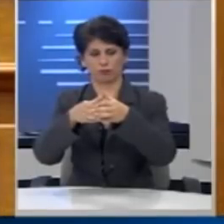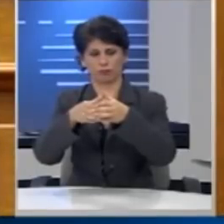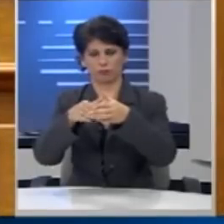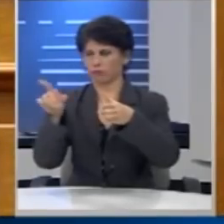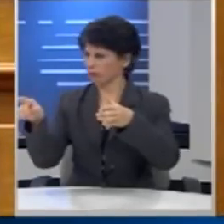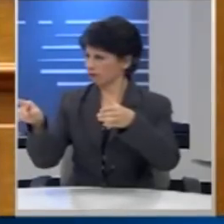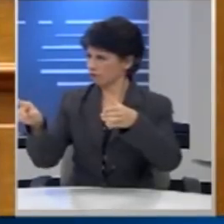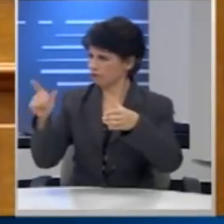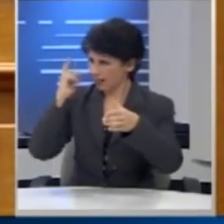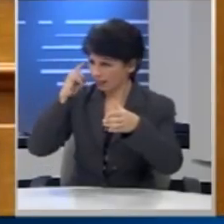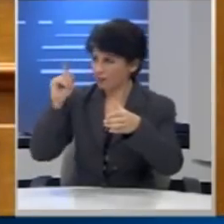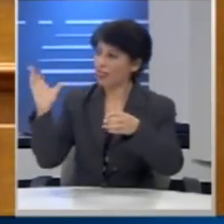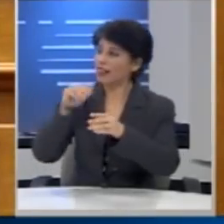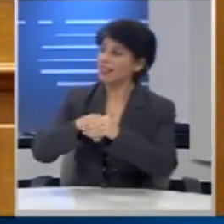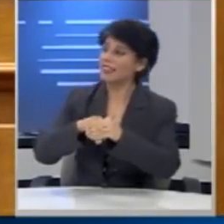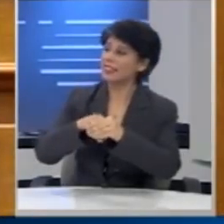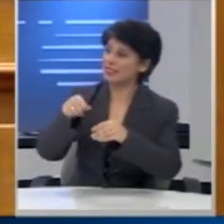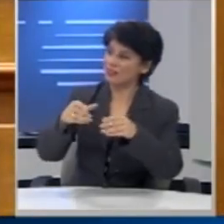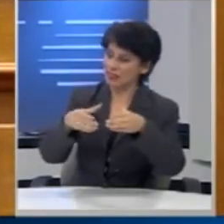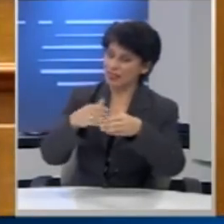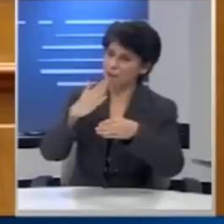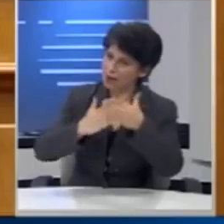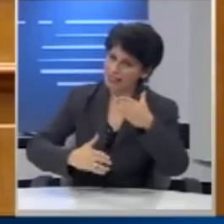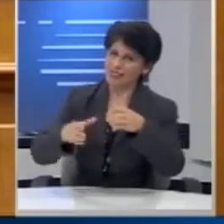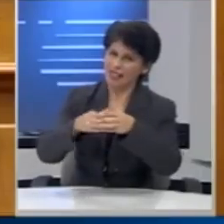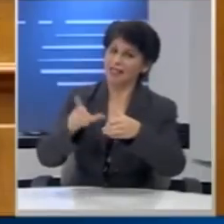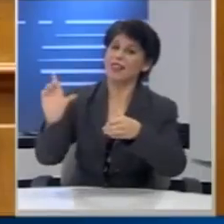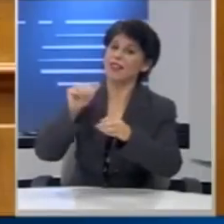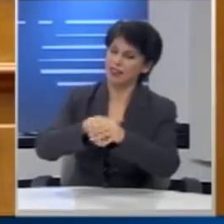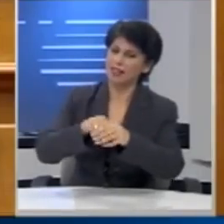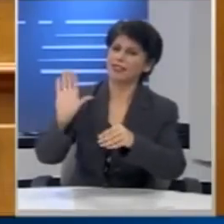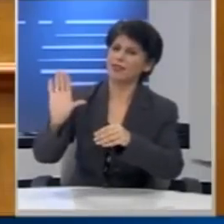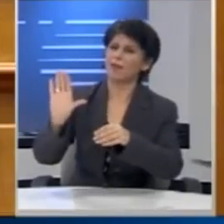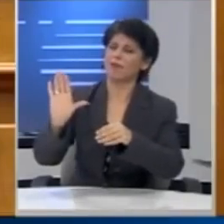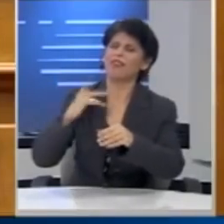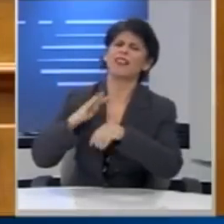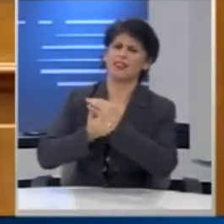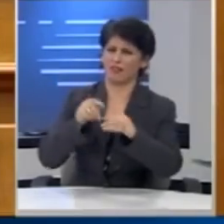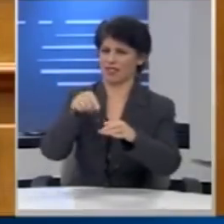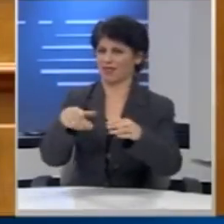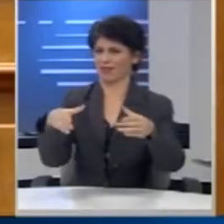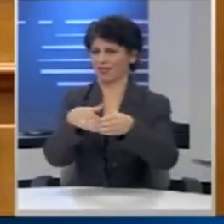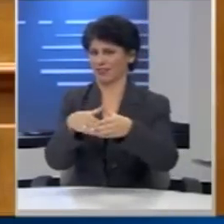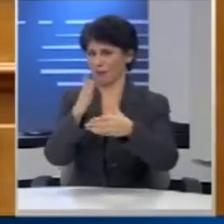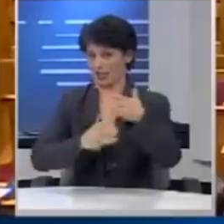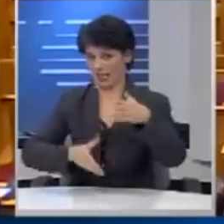Το καταλάβαμε. Δεν ανήκετε εκεί και δεν ενδιαφέρεστε για αυτή. Μην το κάνετε και τόσο εξόθαλμο.